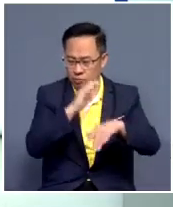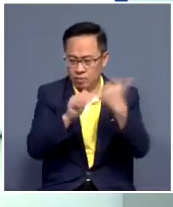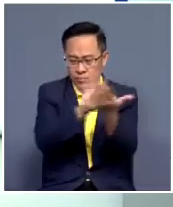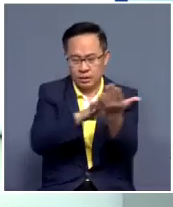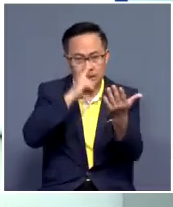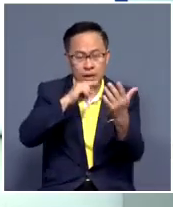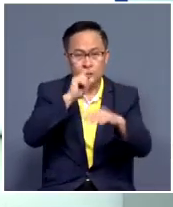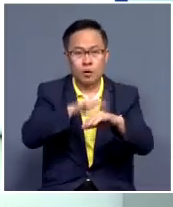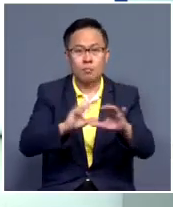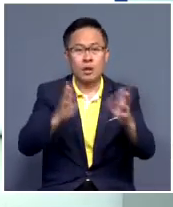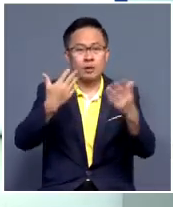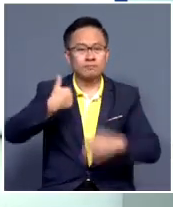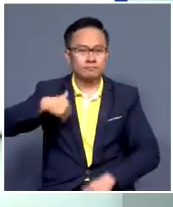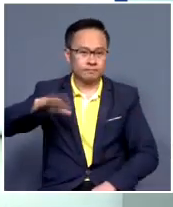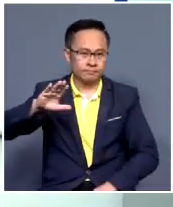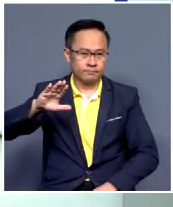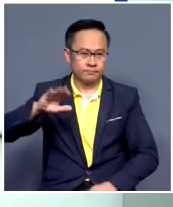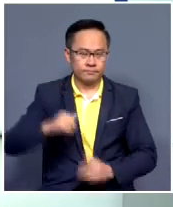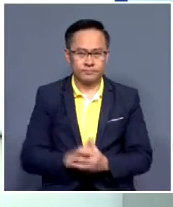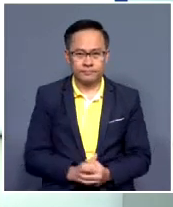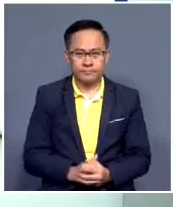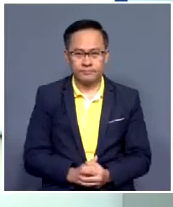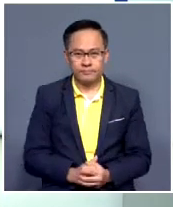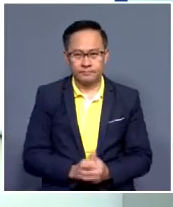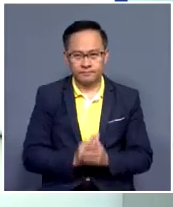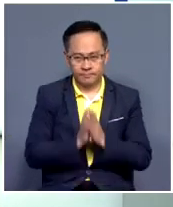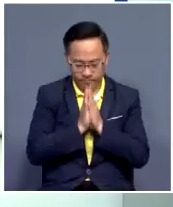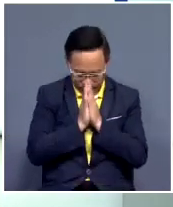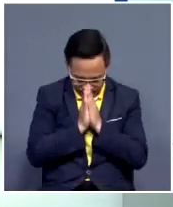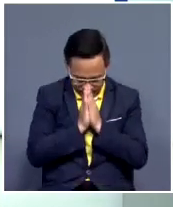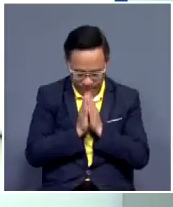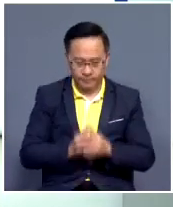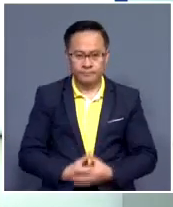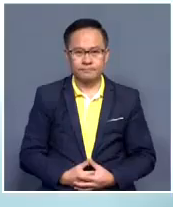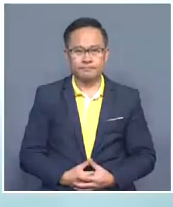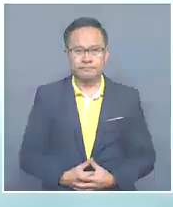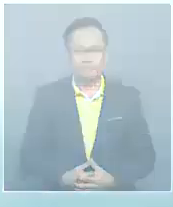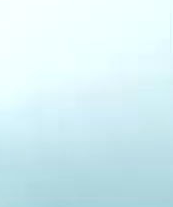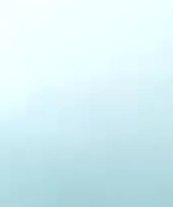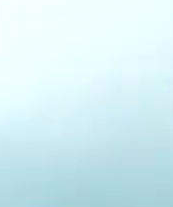ฉันนิชกาผลเกตต้องขอตัวลาคุณผู้ชมไปก่อนค่ะสำหรับวันนี้สวัสดีค่ะ